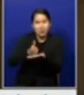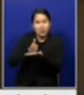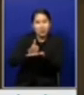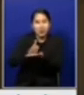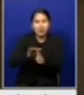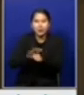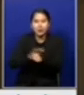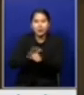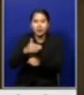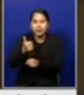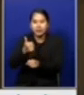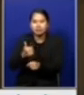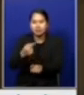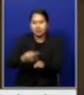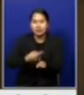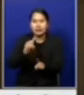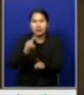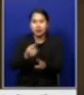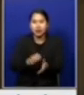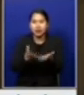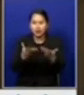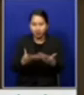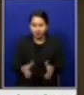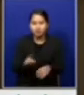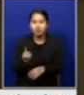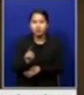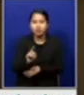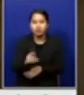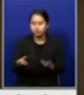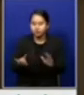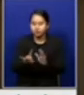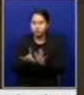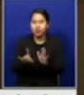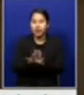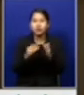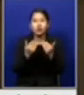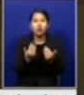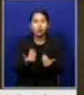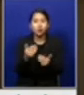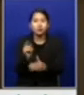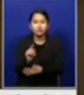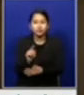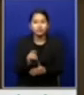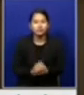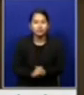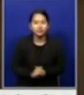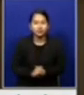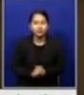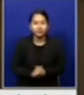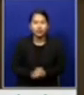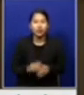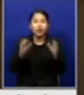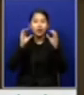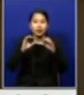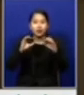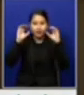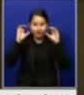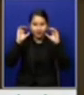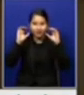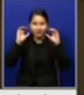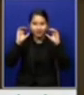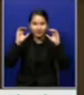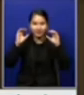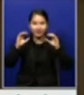จ้างสุดท้ายในขณะนี้เนี่ยเมื่อตอนที่รัฐบาลไม่วางแผนพอมีโรคเกิดขึ้นที่ประเทศ